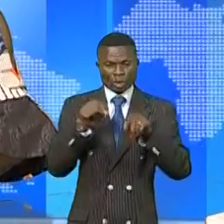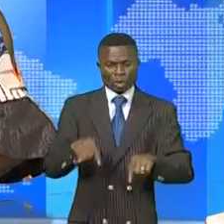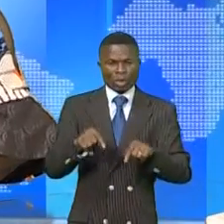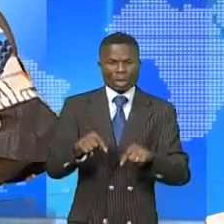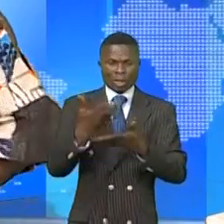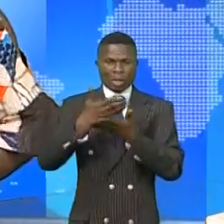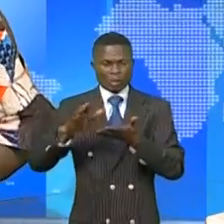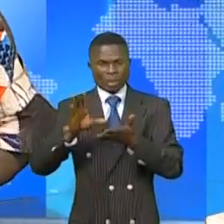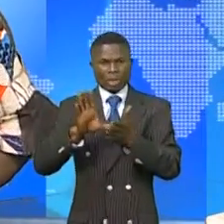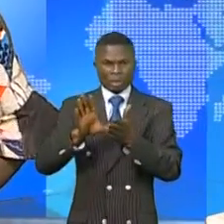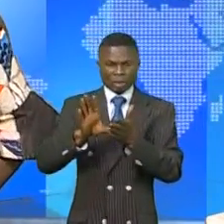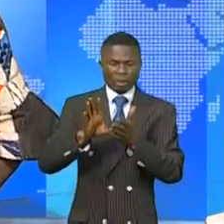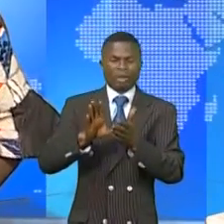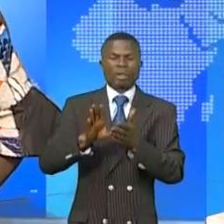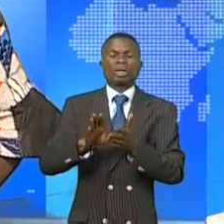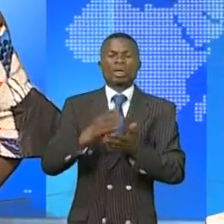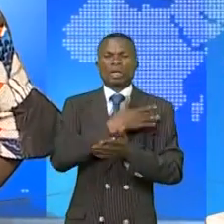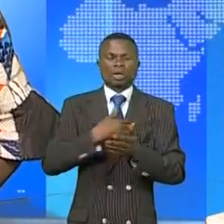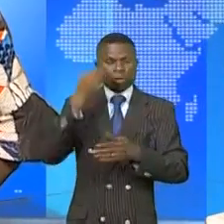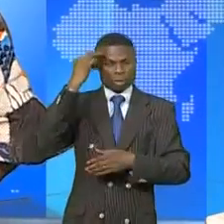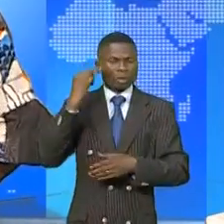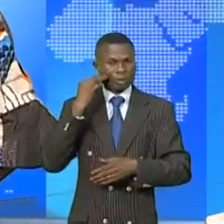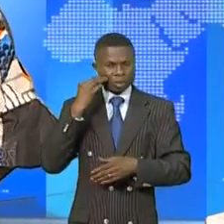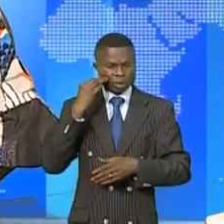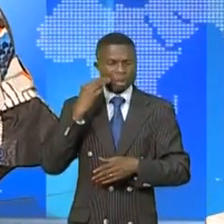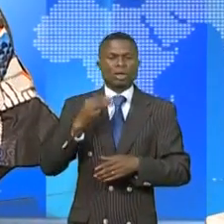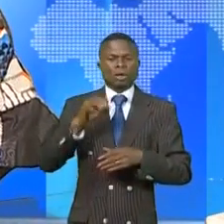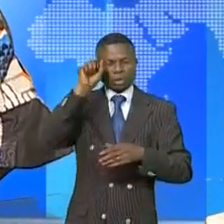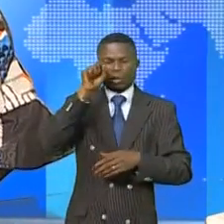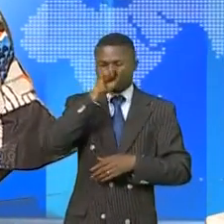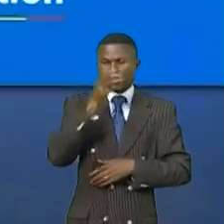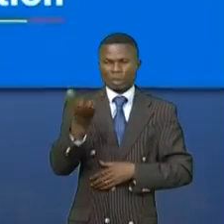aujourd'hui la présentation des membres qui composent